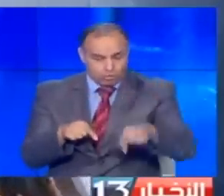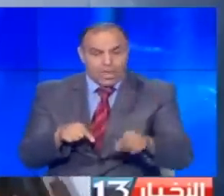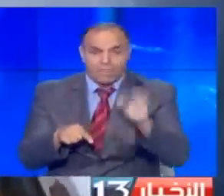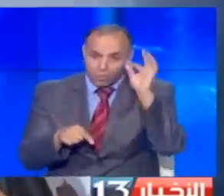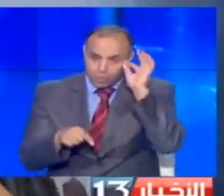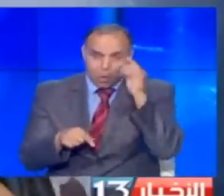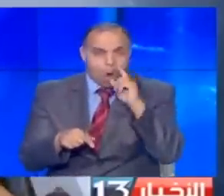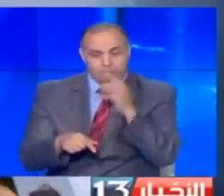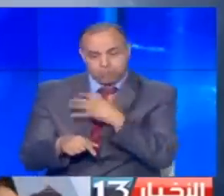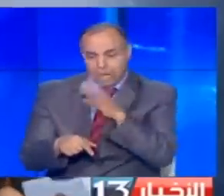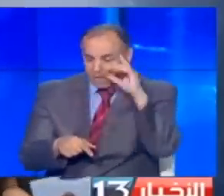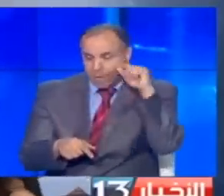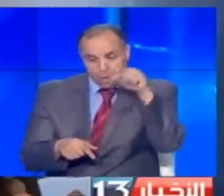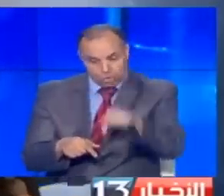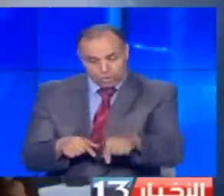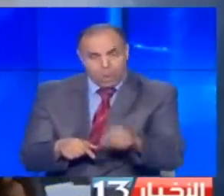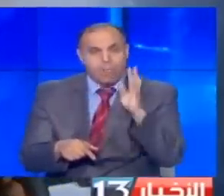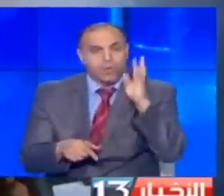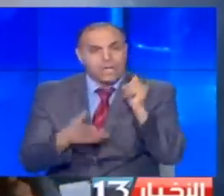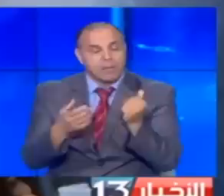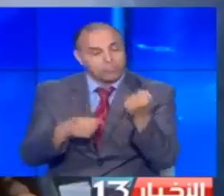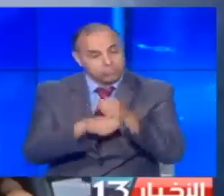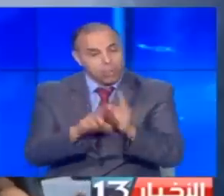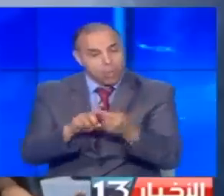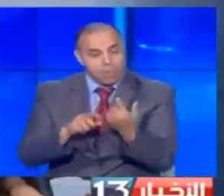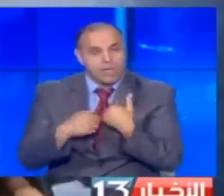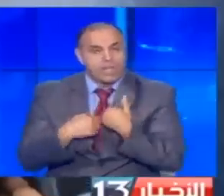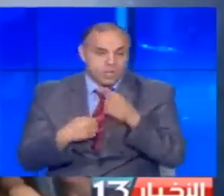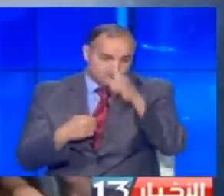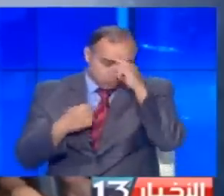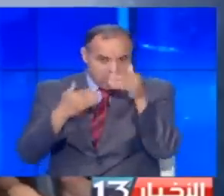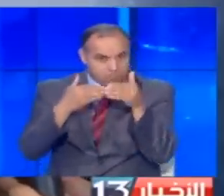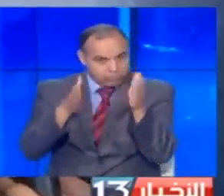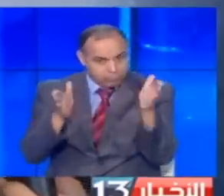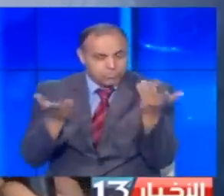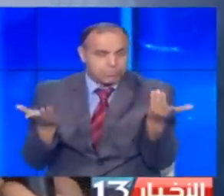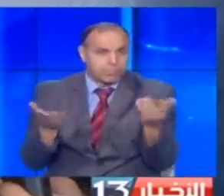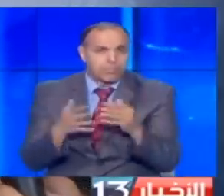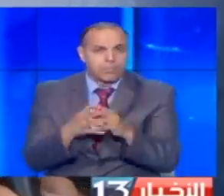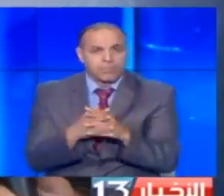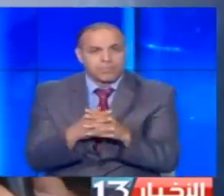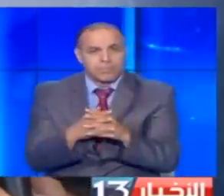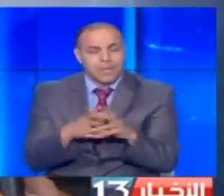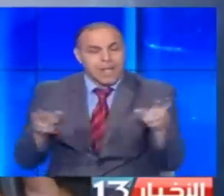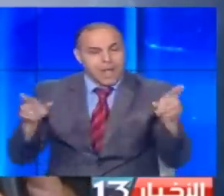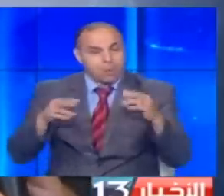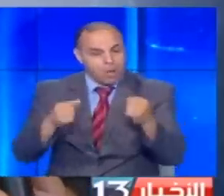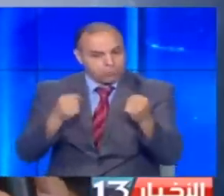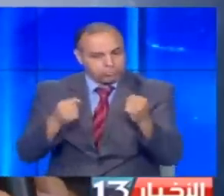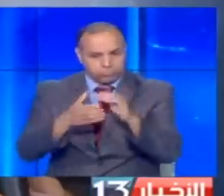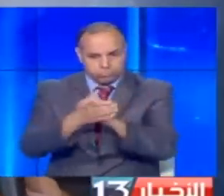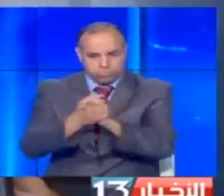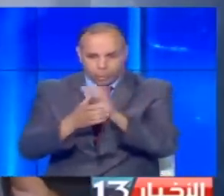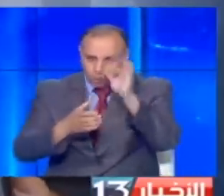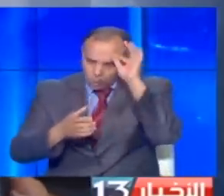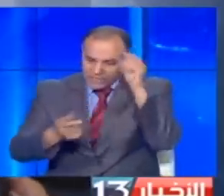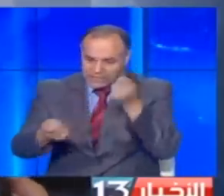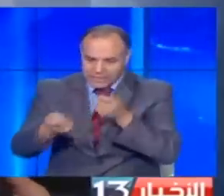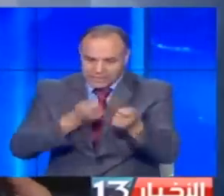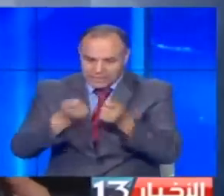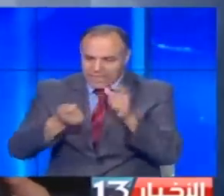تونس ورجال الاعمال اللي بين هذا المنتدى حدث عام ان شاء الله يفتح على معناها اه عوده قويه العلاقات التجاريه